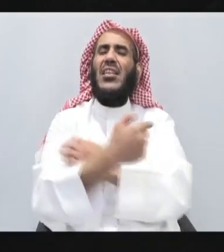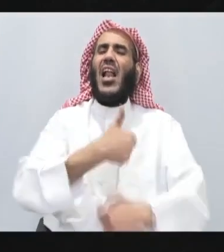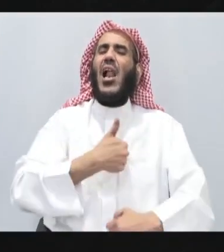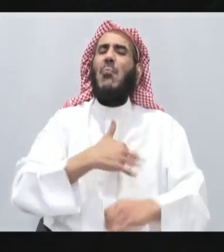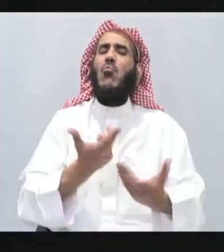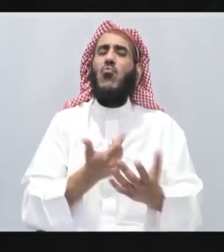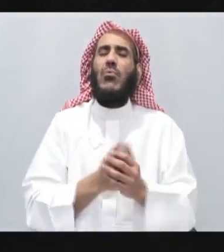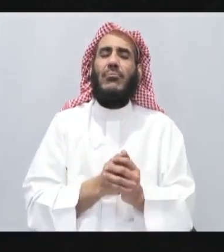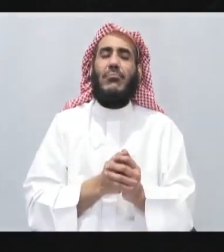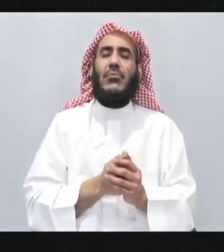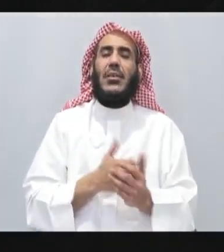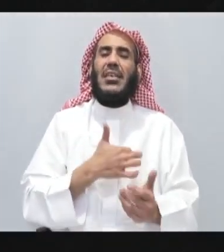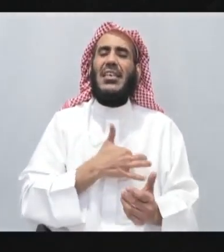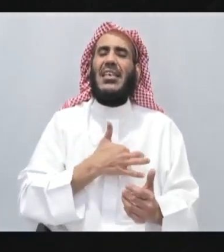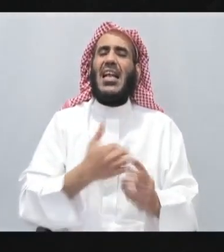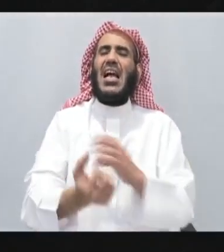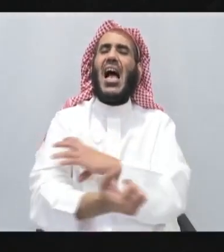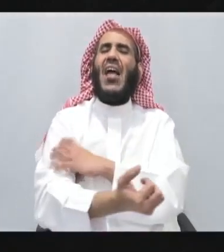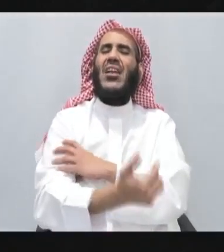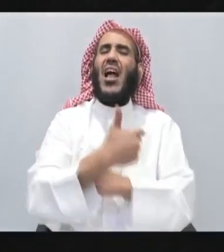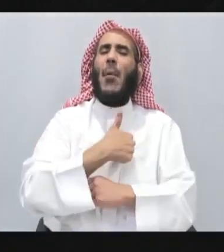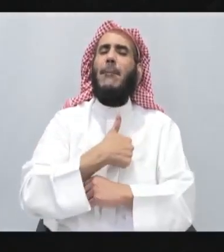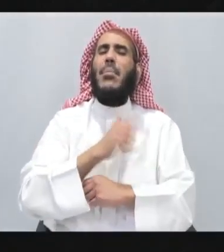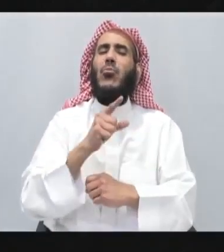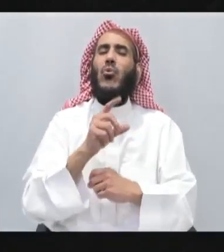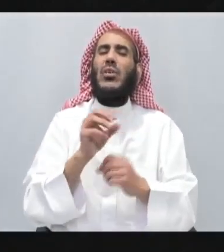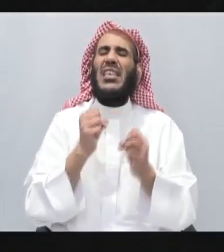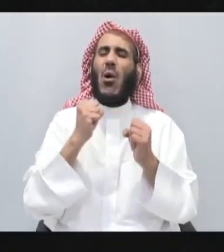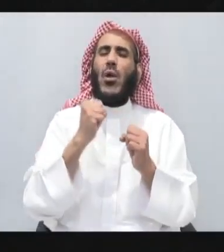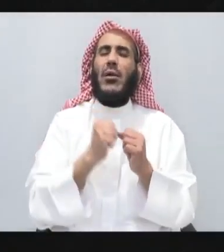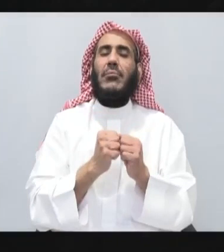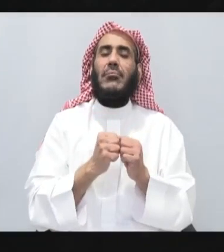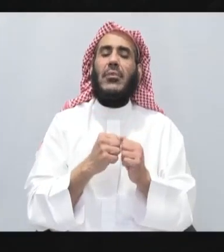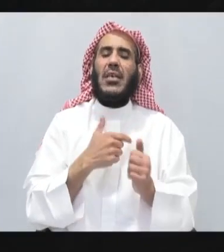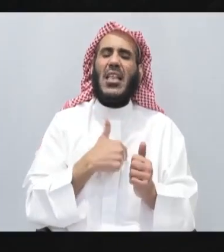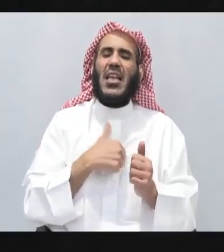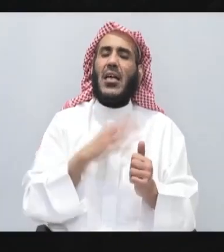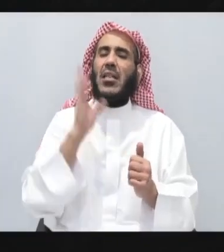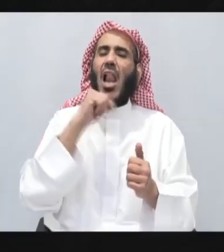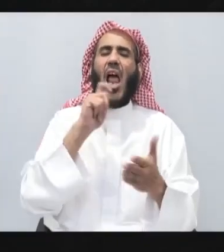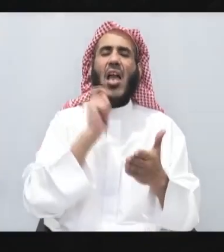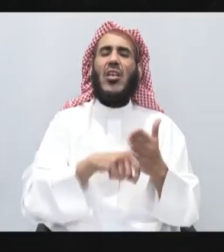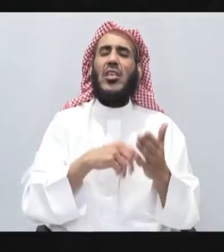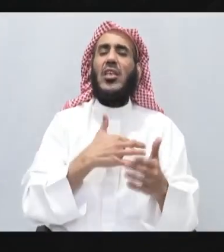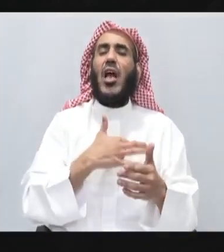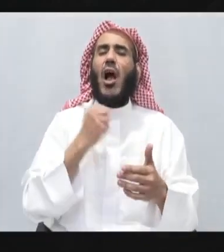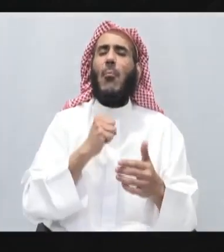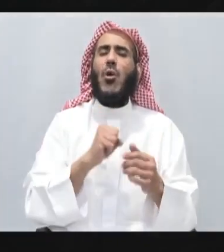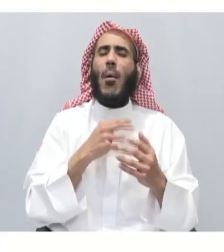للقلب العضل عضله القلب لابد ان تكون قويه اذا هي عضلات لا اراديه قلبيه